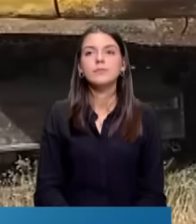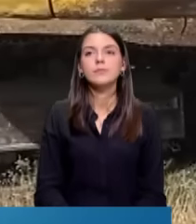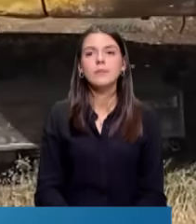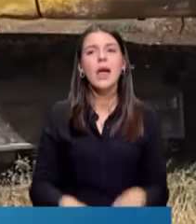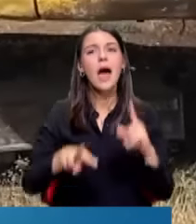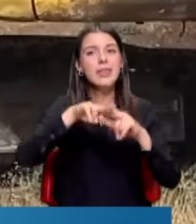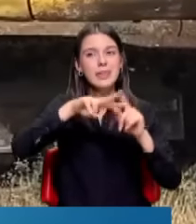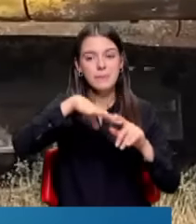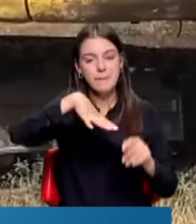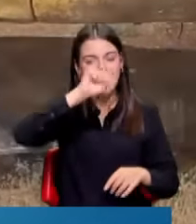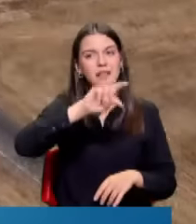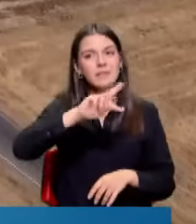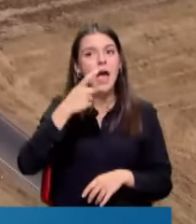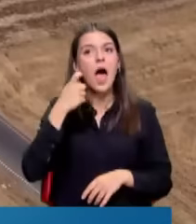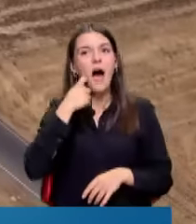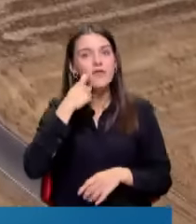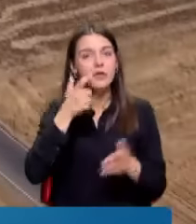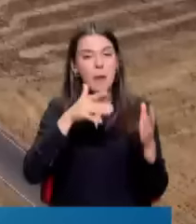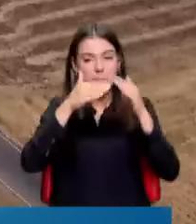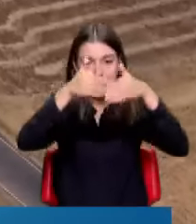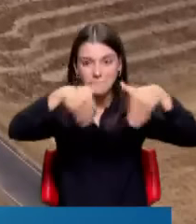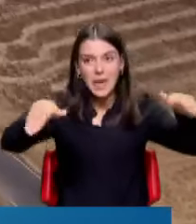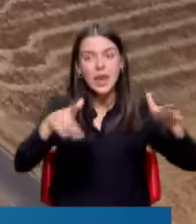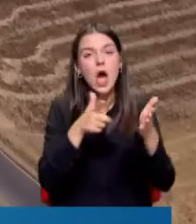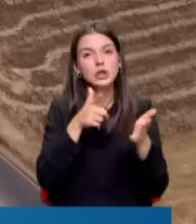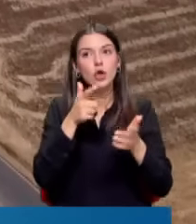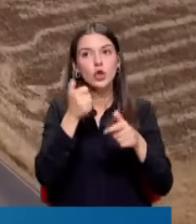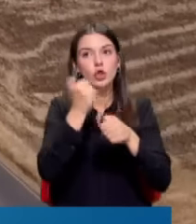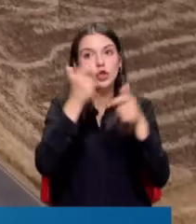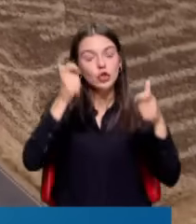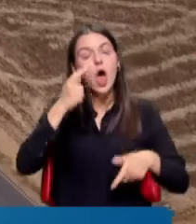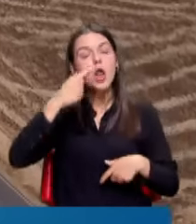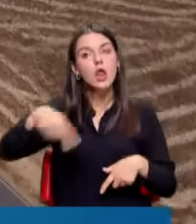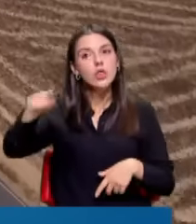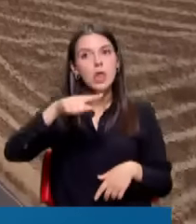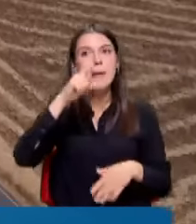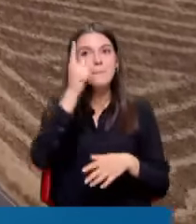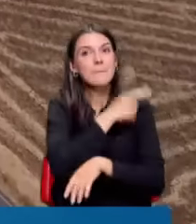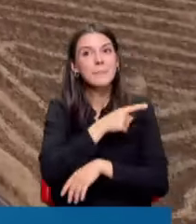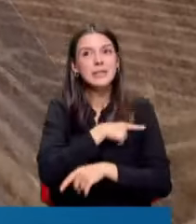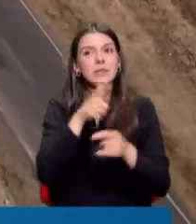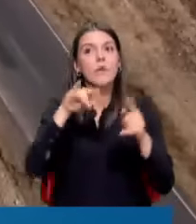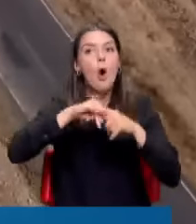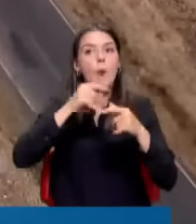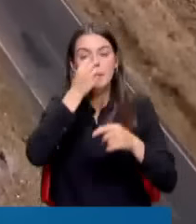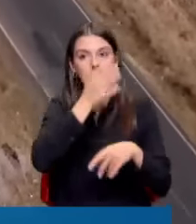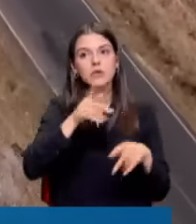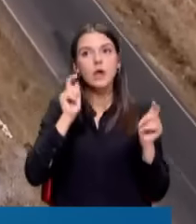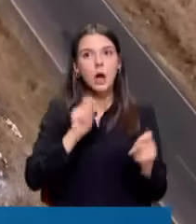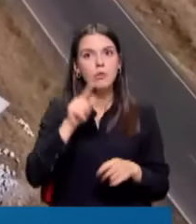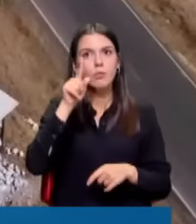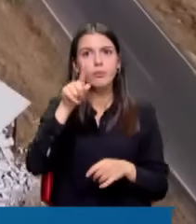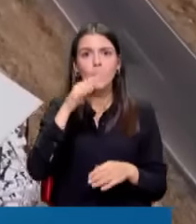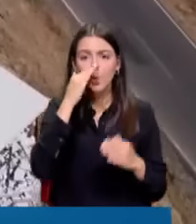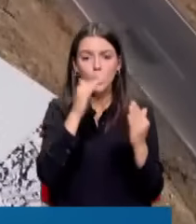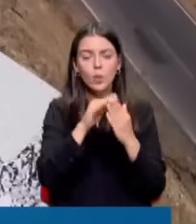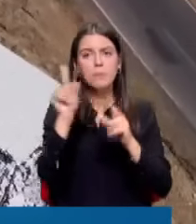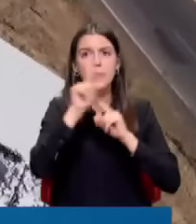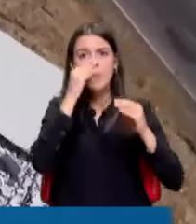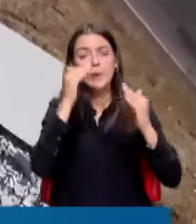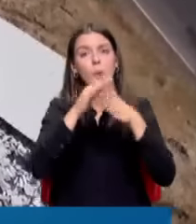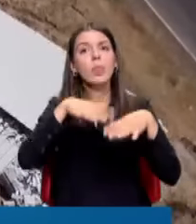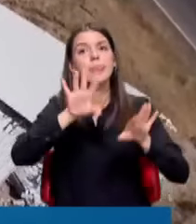Adıyaman merkezle Atatürk Baraj Göleti arasında birinci sınıf tarım arazilerine hobi bahçeleri yapılıyordu. Hukuka aykırı bu yerleşime il